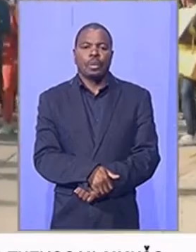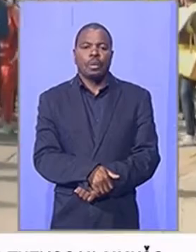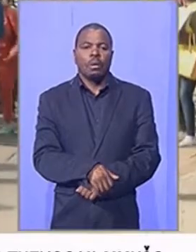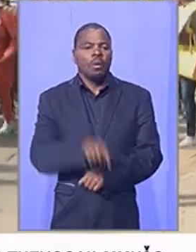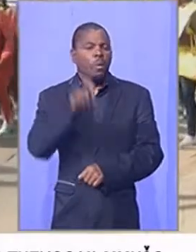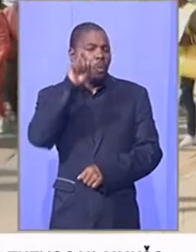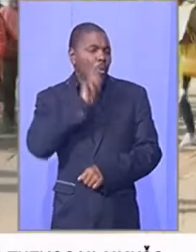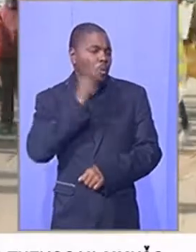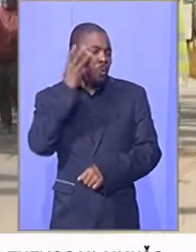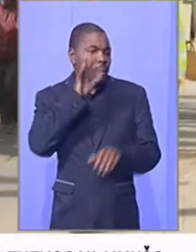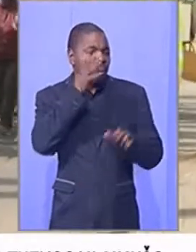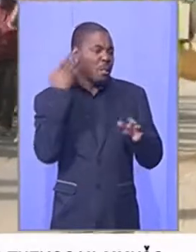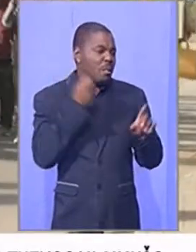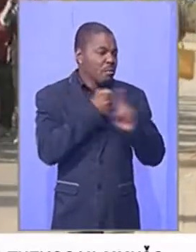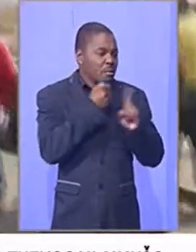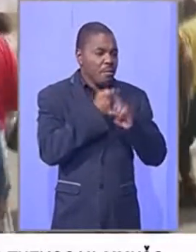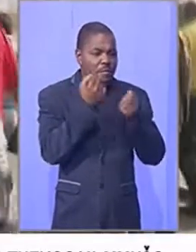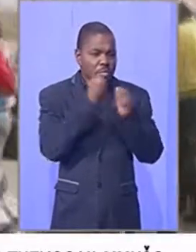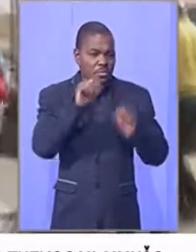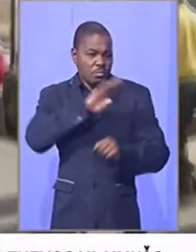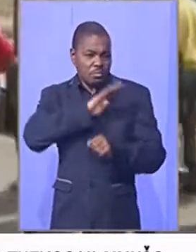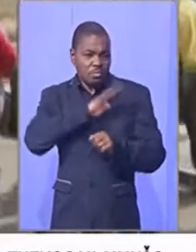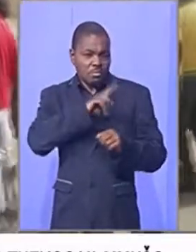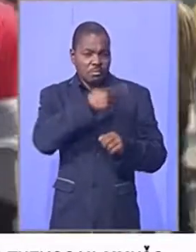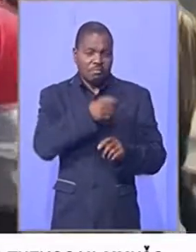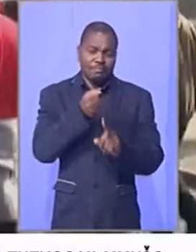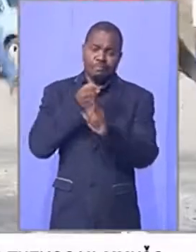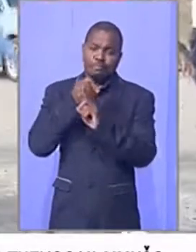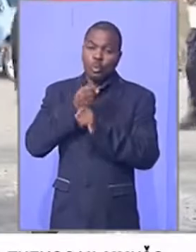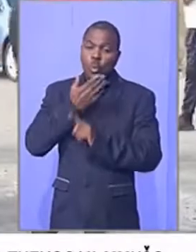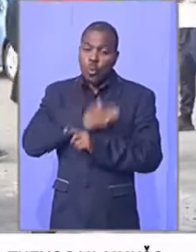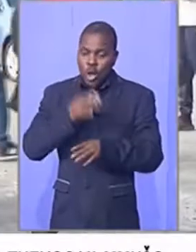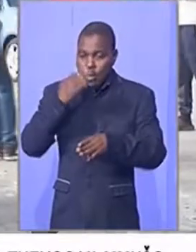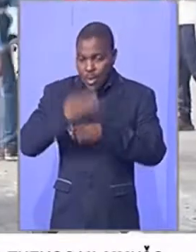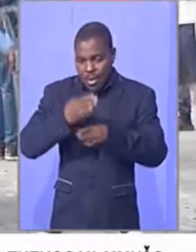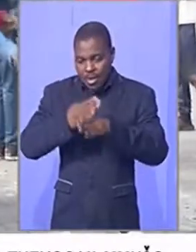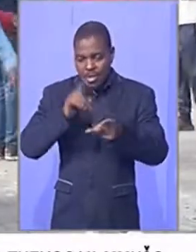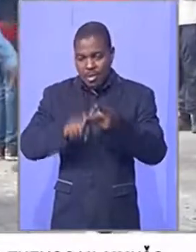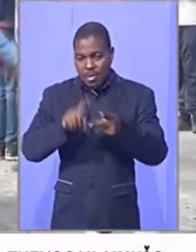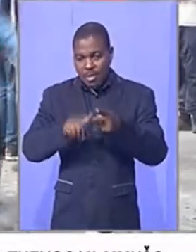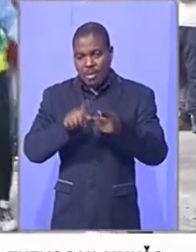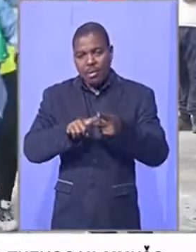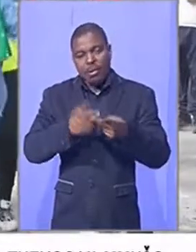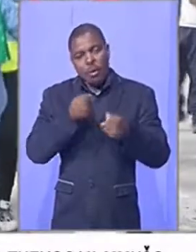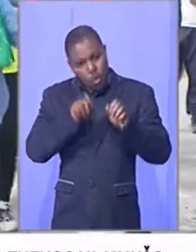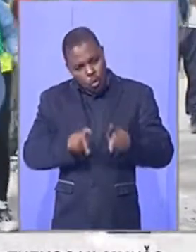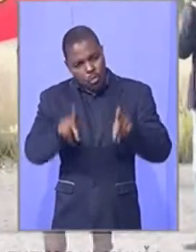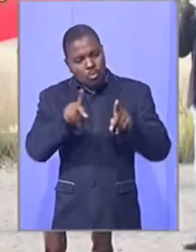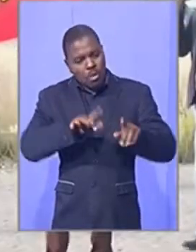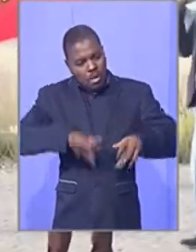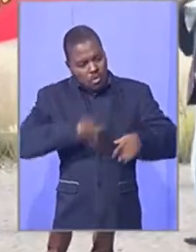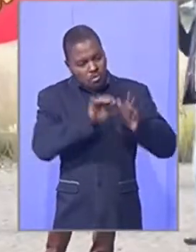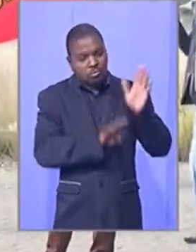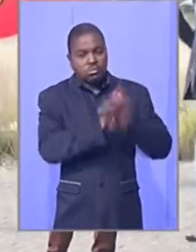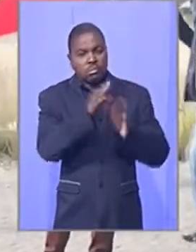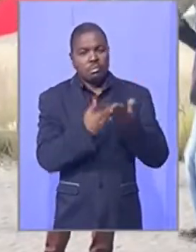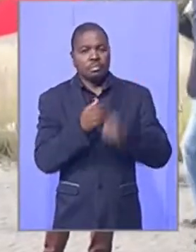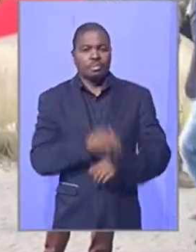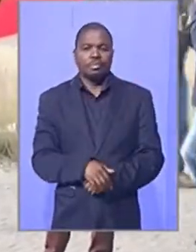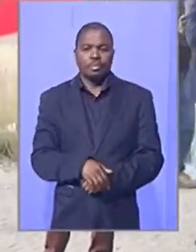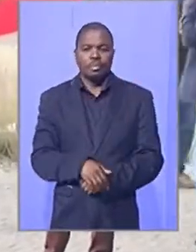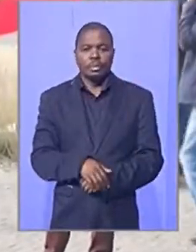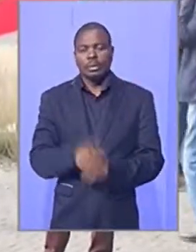Mekaubere e re isiuwe fela le palapaleng. E tse ka mesebetsi le menyetla e meng ho ntlafatsa bophelo ba bona. Phihlello ya tshebeletso